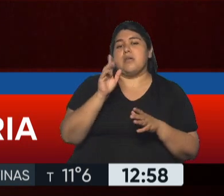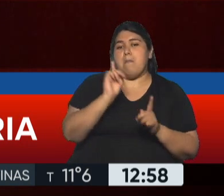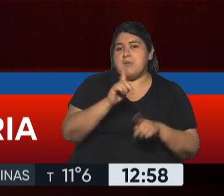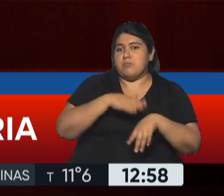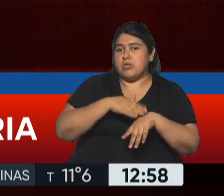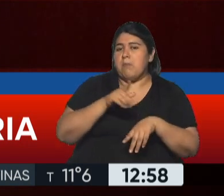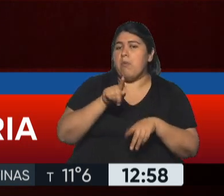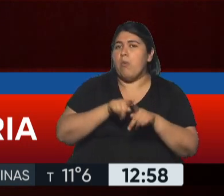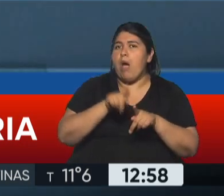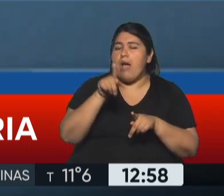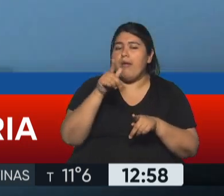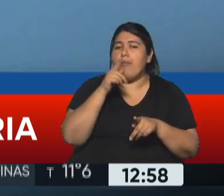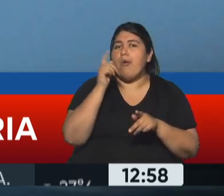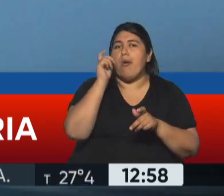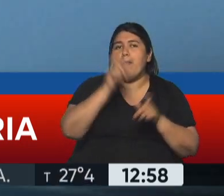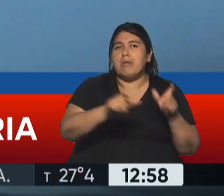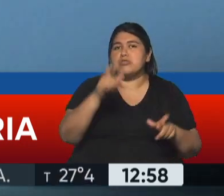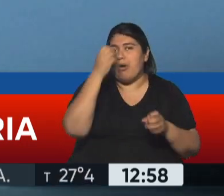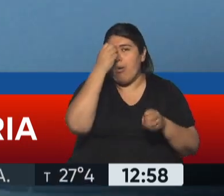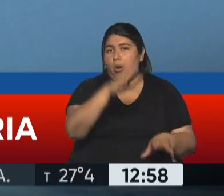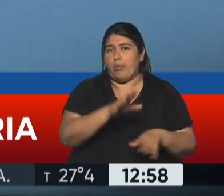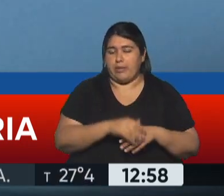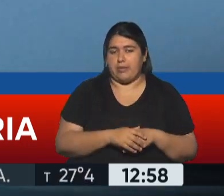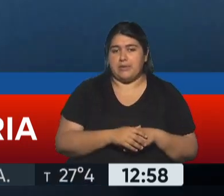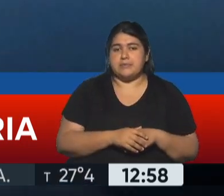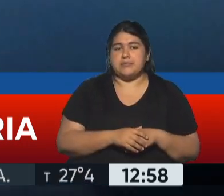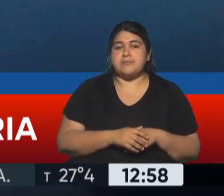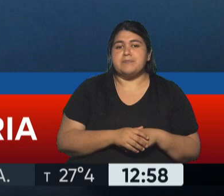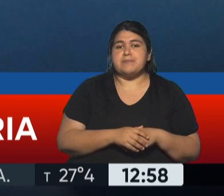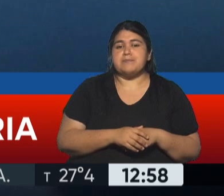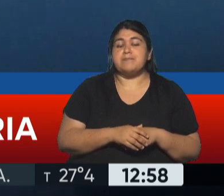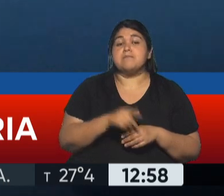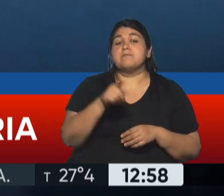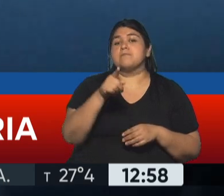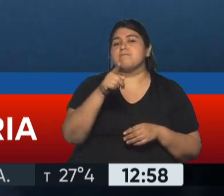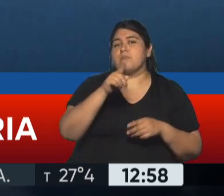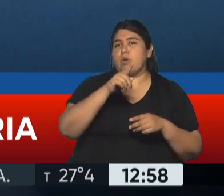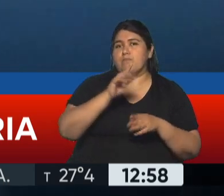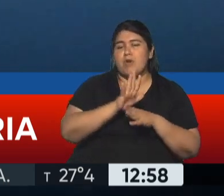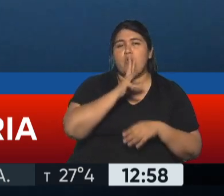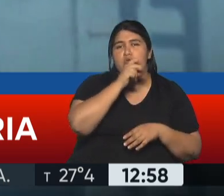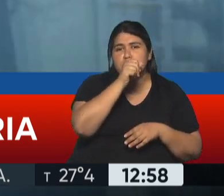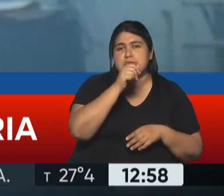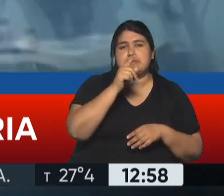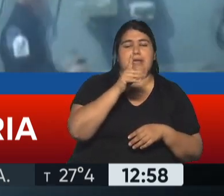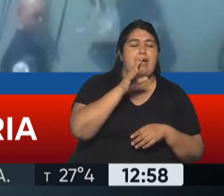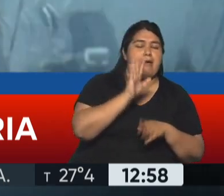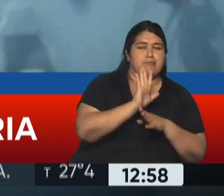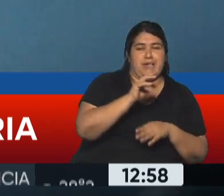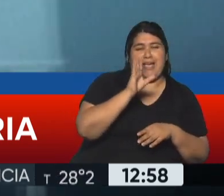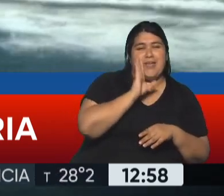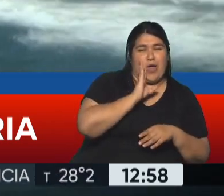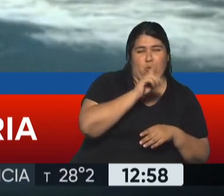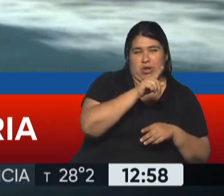собственные обязательства в гуманитарной сфере. En esta respuesta, Rusia suma al conflicto a Estados Unidos y también al